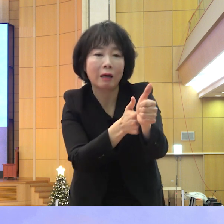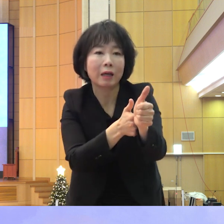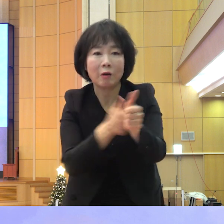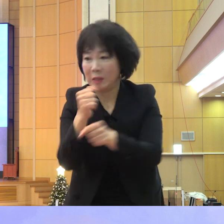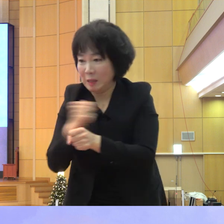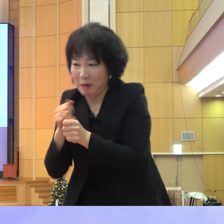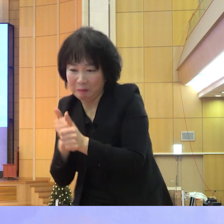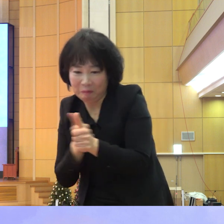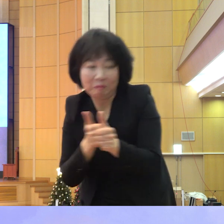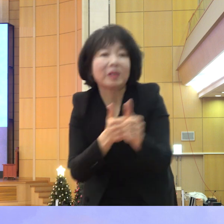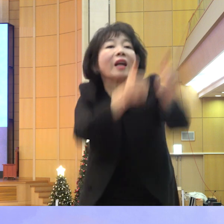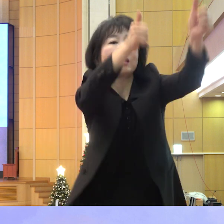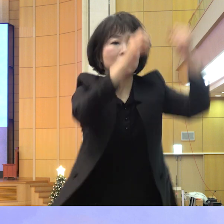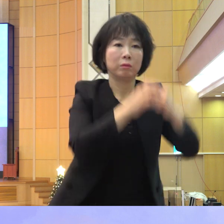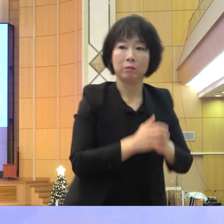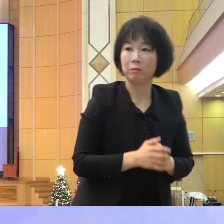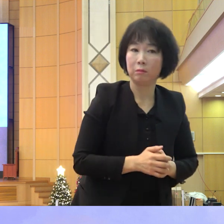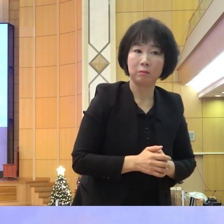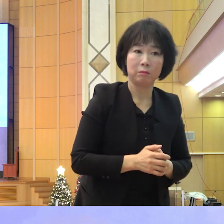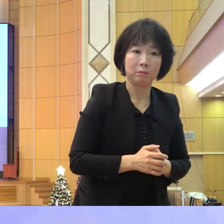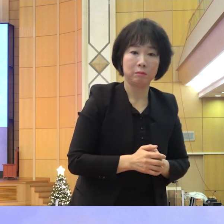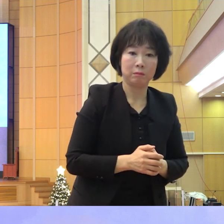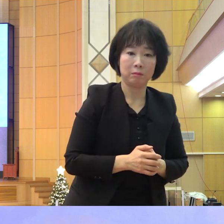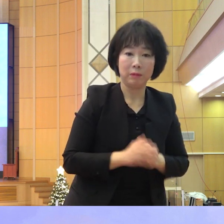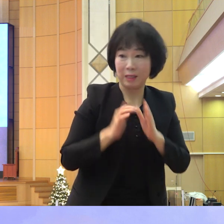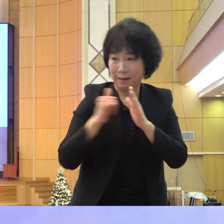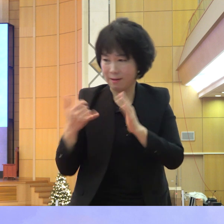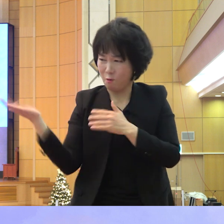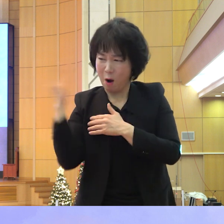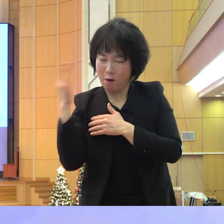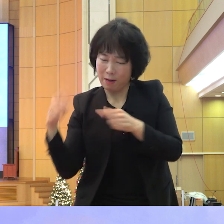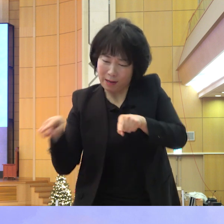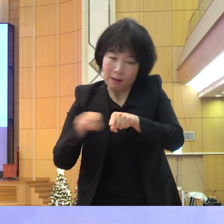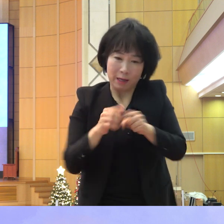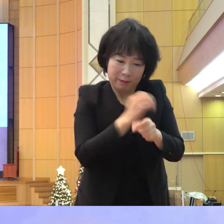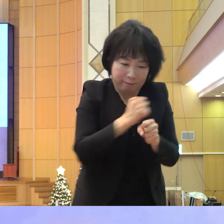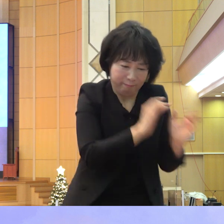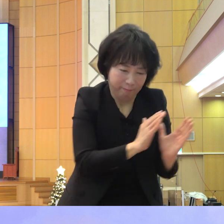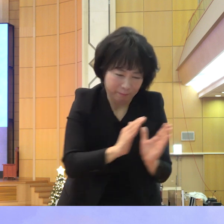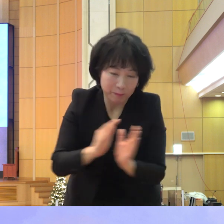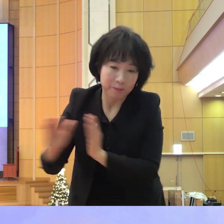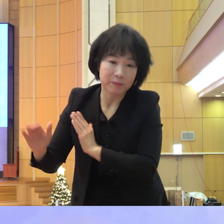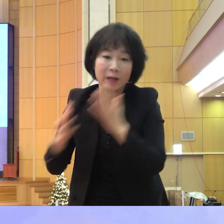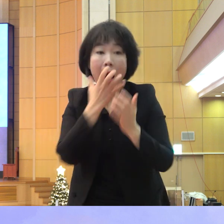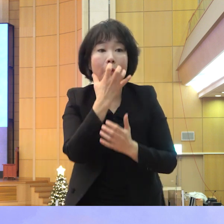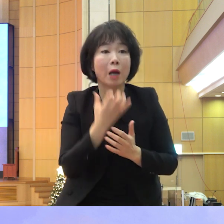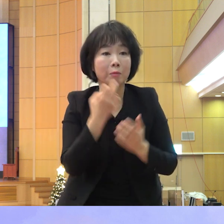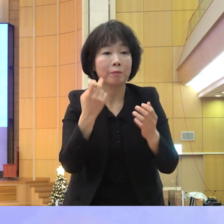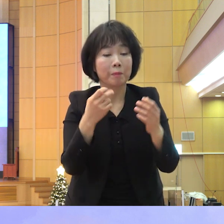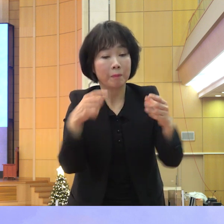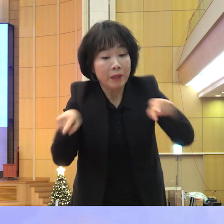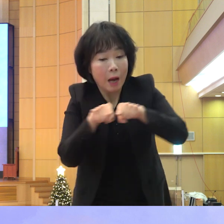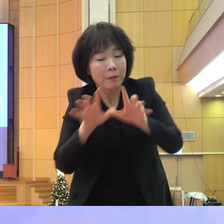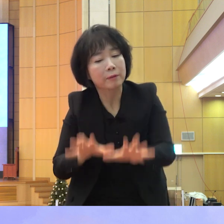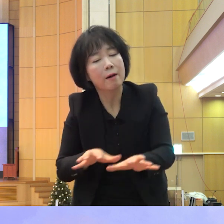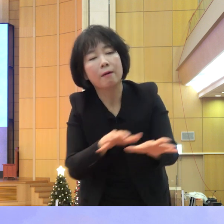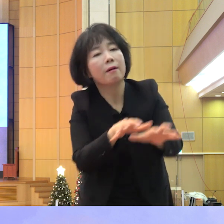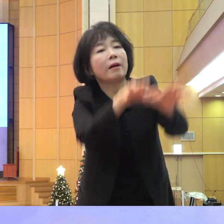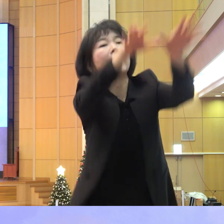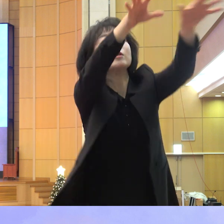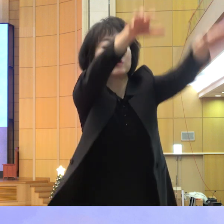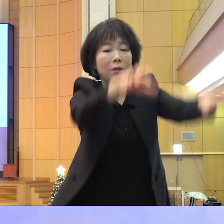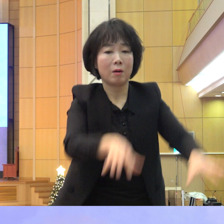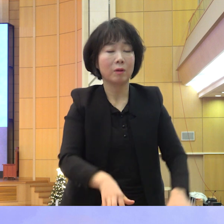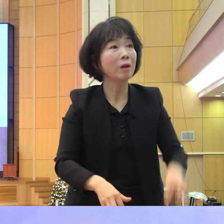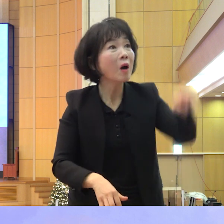돌아가서 롯 조카도 온 가족과 더불어 이삿짐 싸가지고 아브라함과 함께 하나님이 지시한 땅 가나안